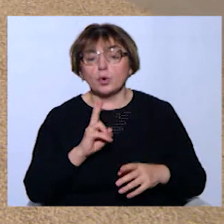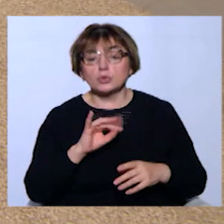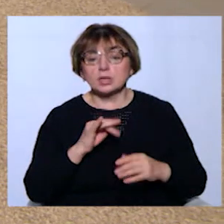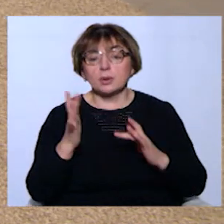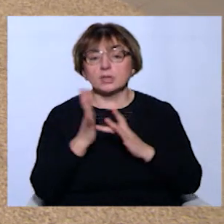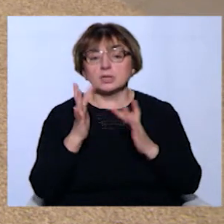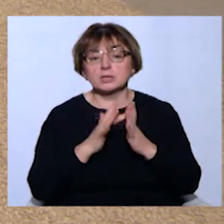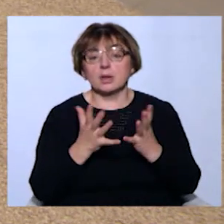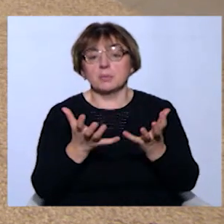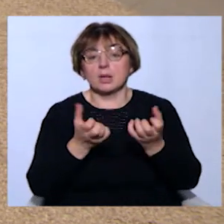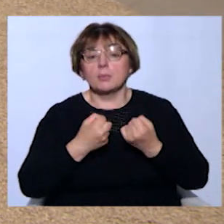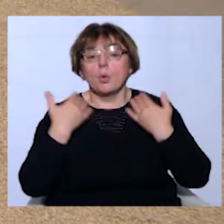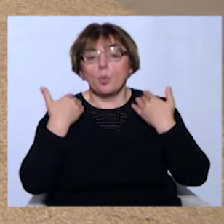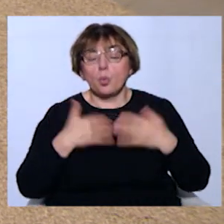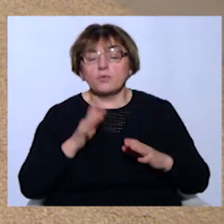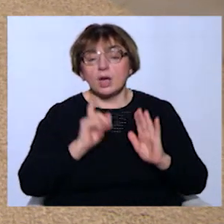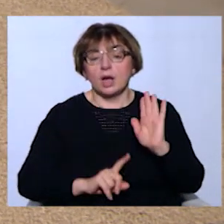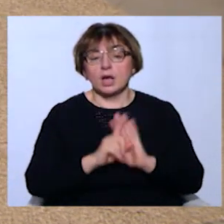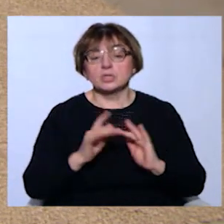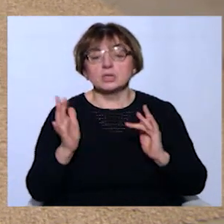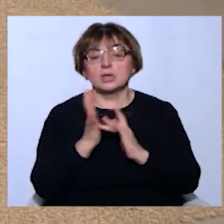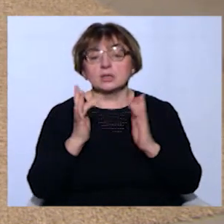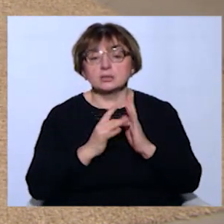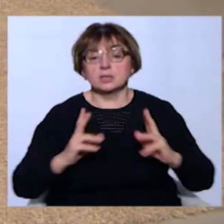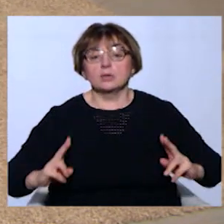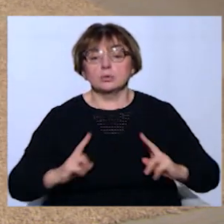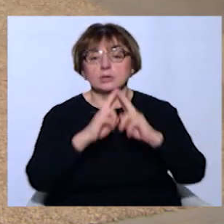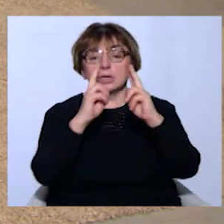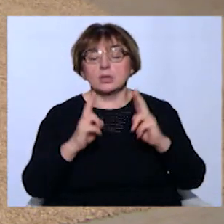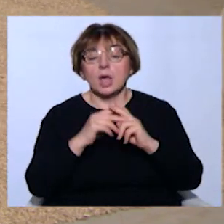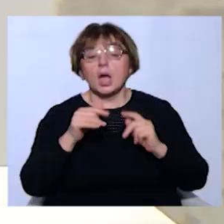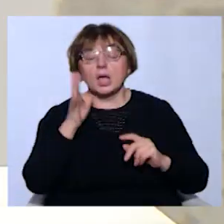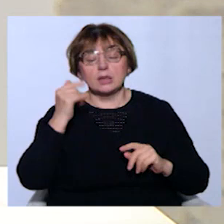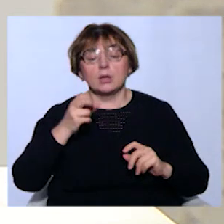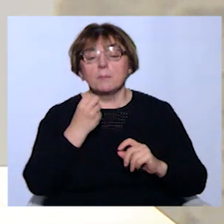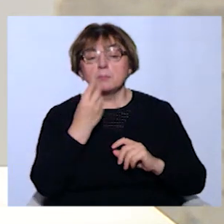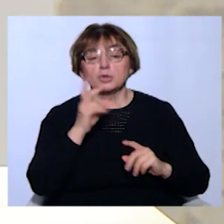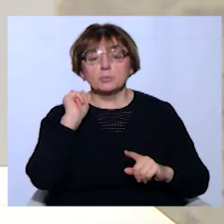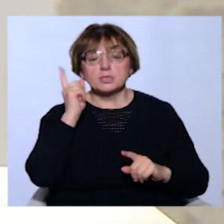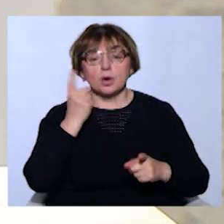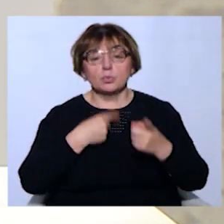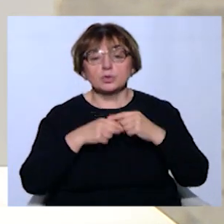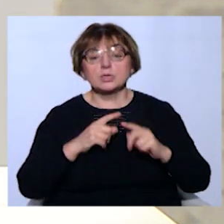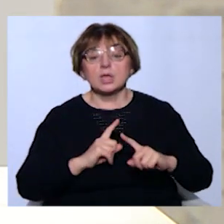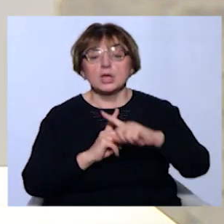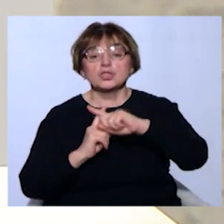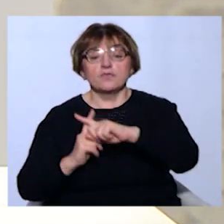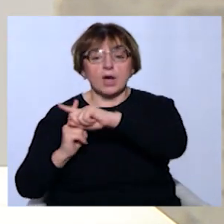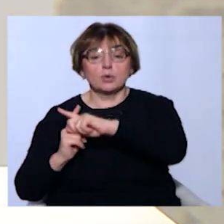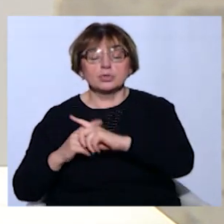აშენდა ქრისტიანული ტაძრები და მე-12 საუკუნეში კიდე ჯვაროსნები რომ დაესწრნენ თავს კონსტანტინოპოლს,